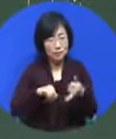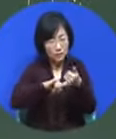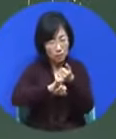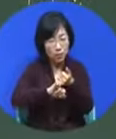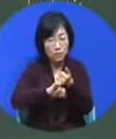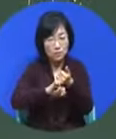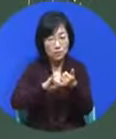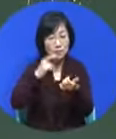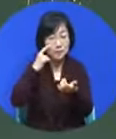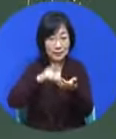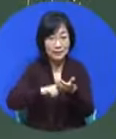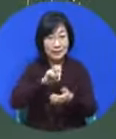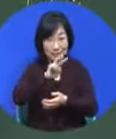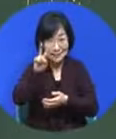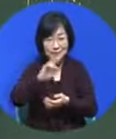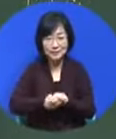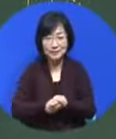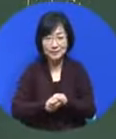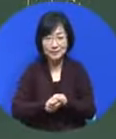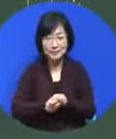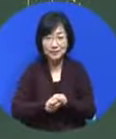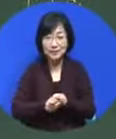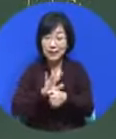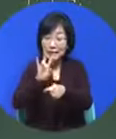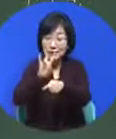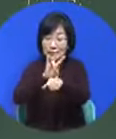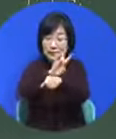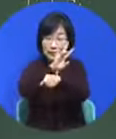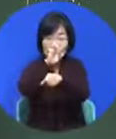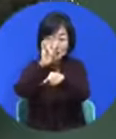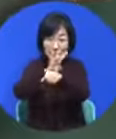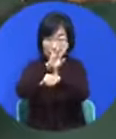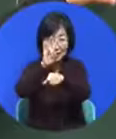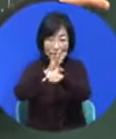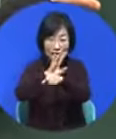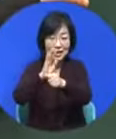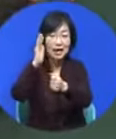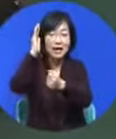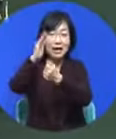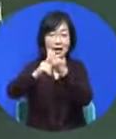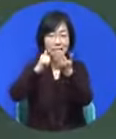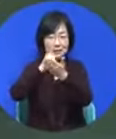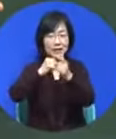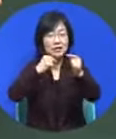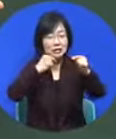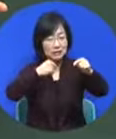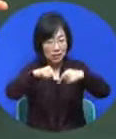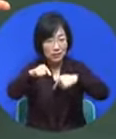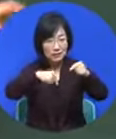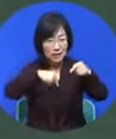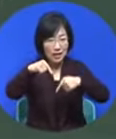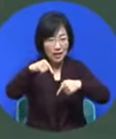어복 24 하나님의 역사 찾아내야